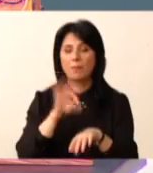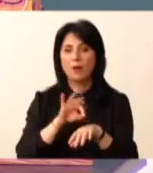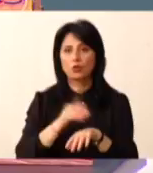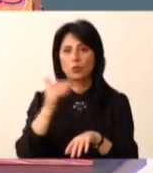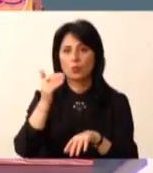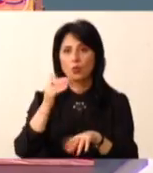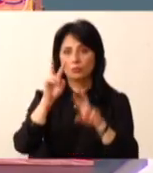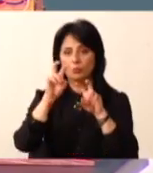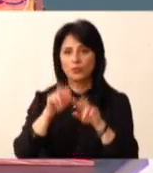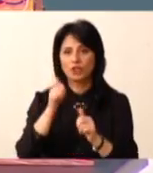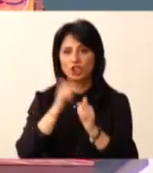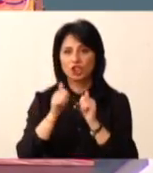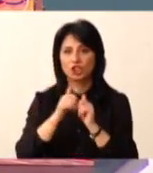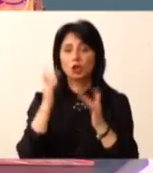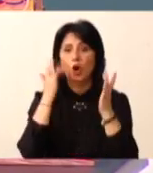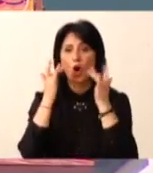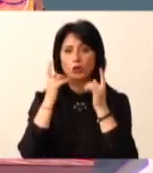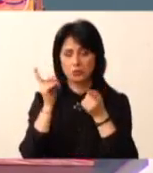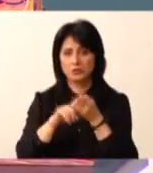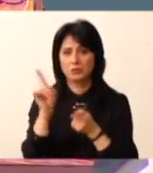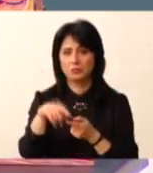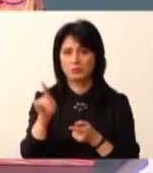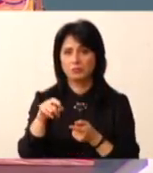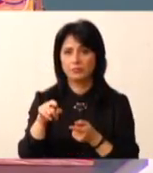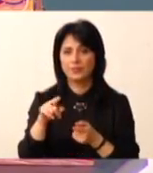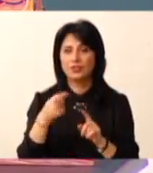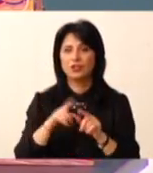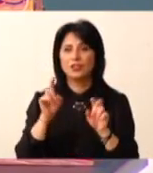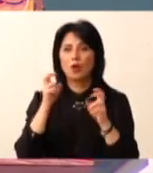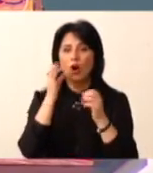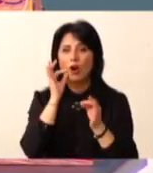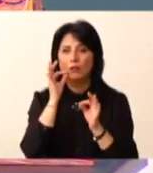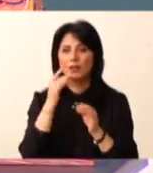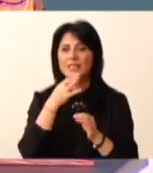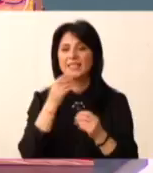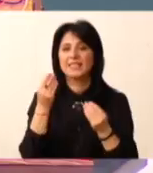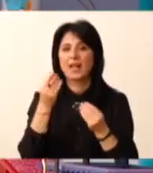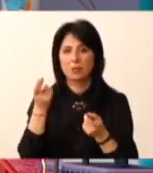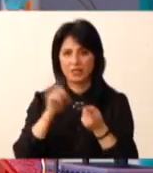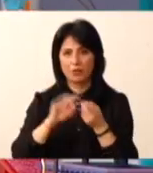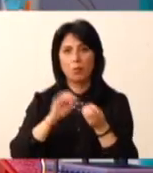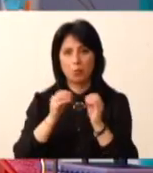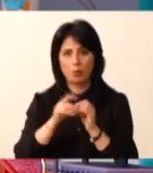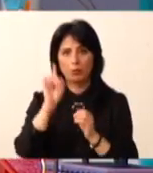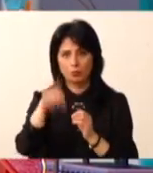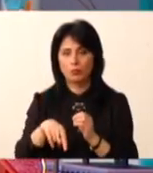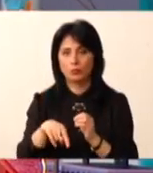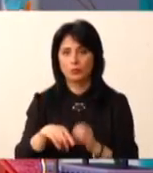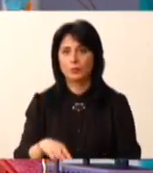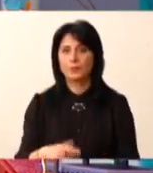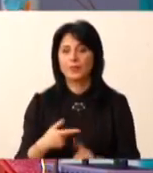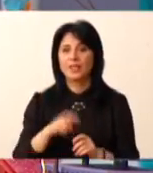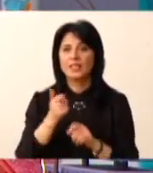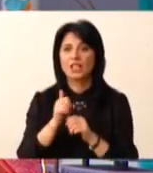პათოლოგიების დიაგნოსტიკა ძალიან ხშირად ზუსტად კოსმეტოლოგიური და ესეთი სილამაზესთან დაკავშირებული პრობლემებიდან იწყება, იმიტომ